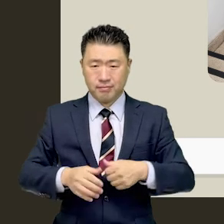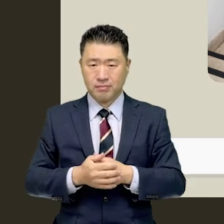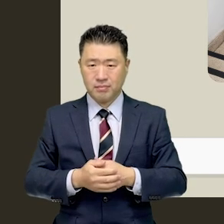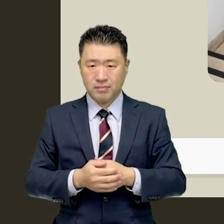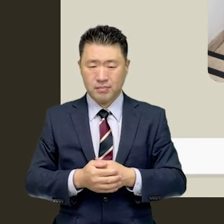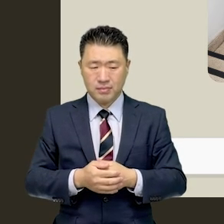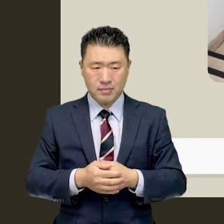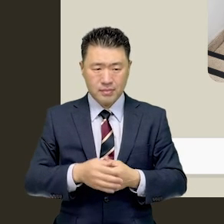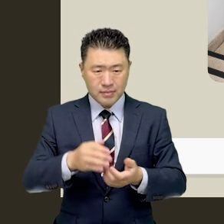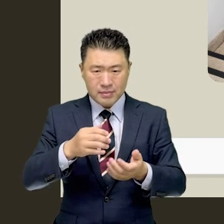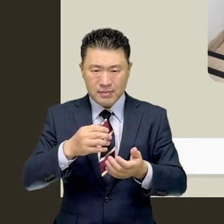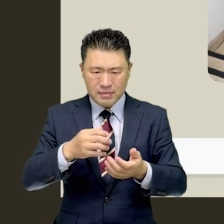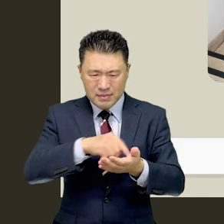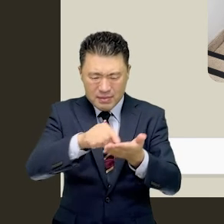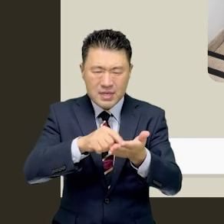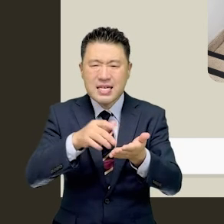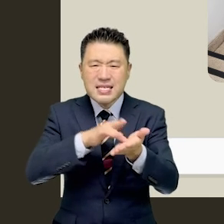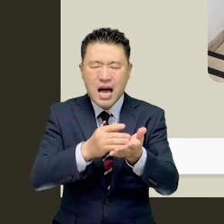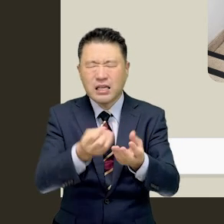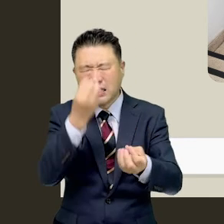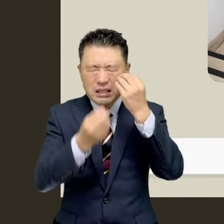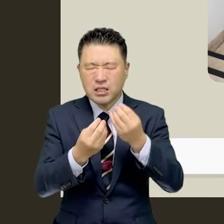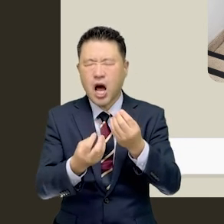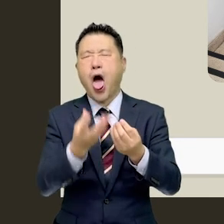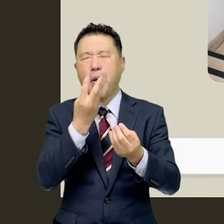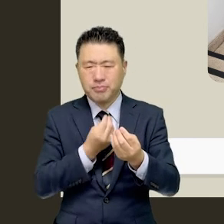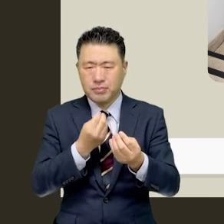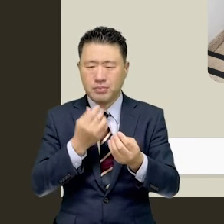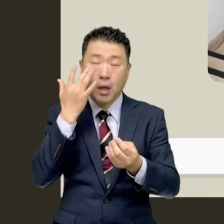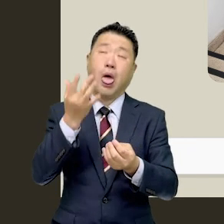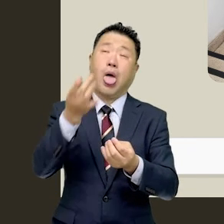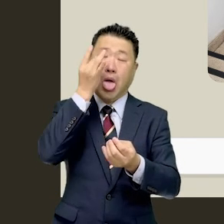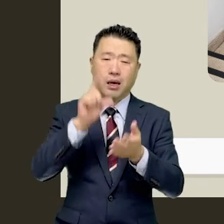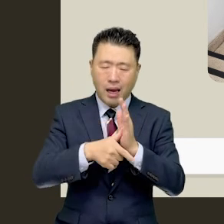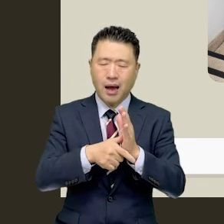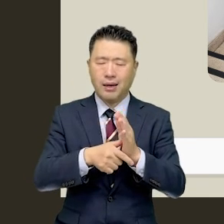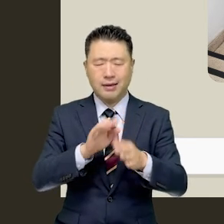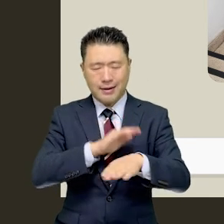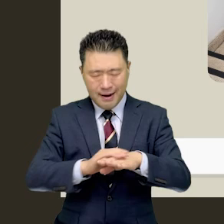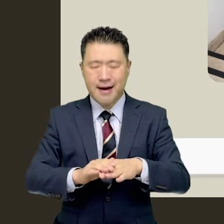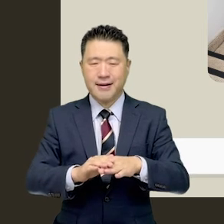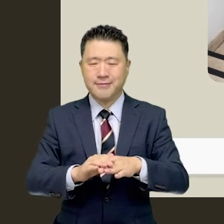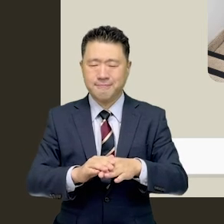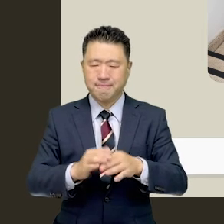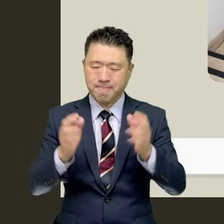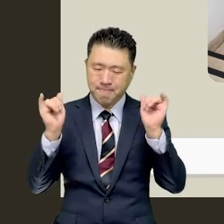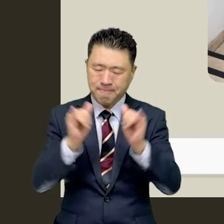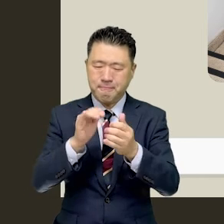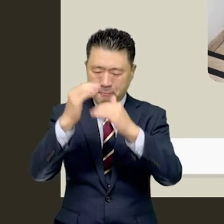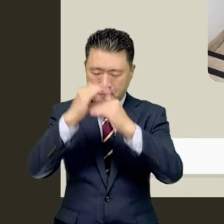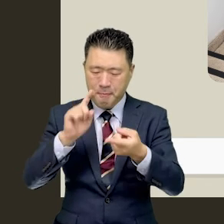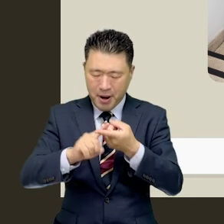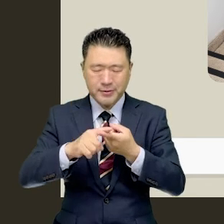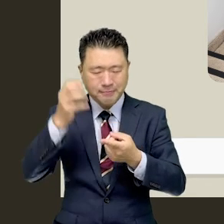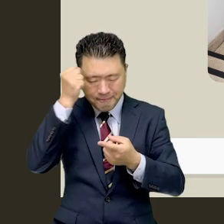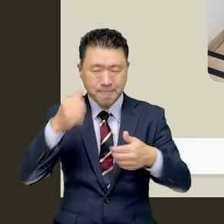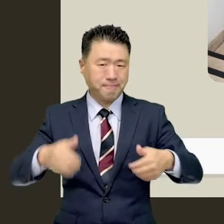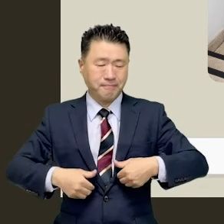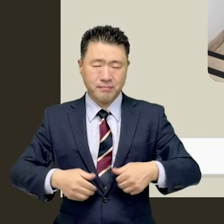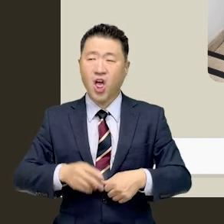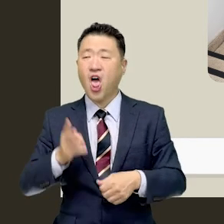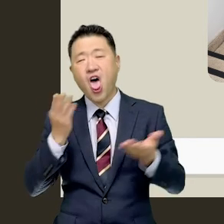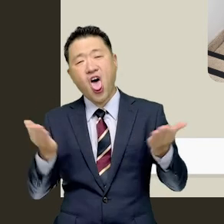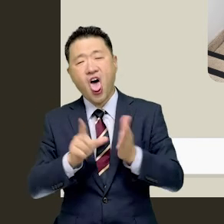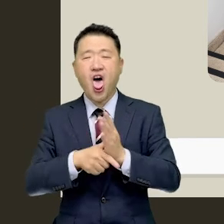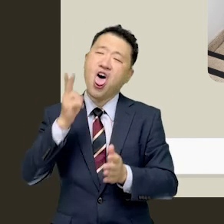세척제나 광택제를 삼키거나 눈에 들어갔을 때 필요한 응급조치를 숙지합니다. 작업 중엔 흡연이나